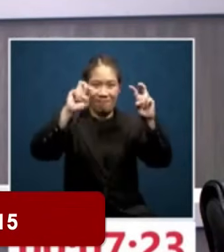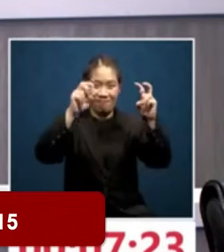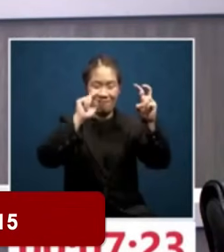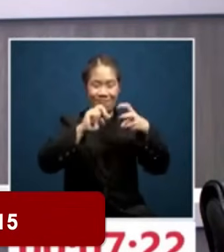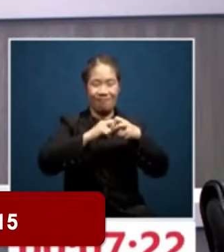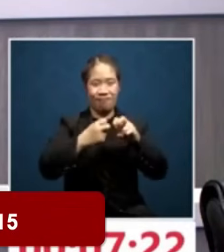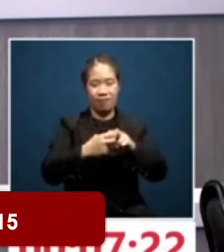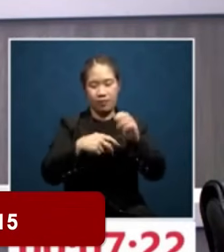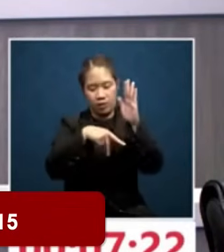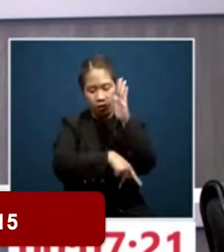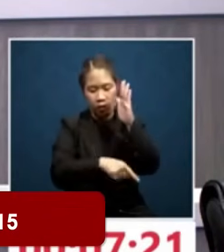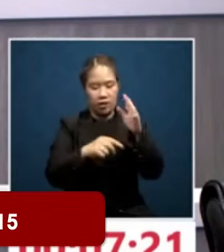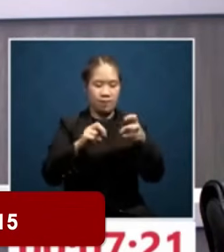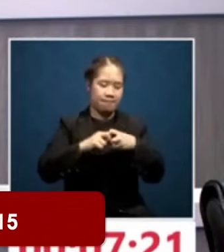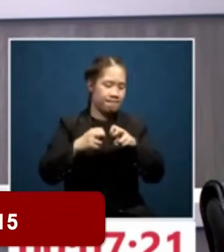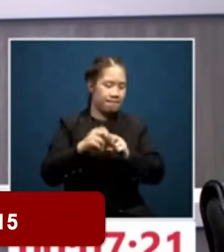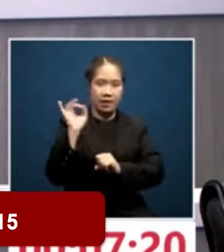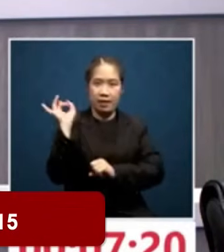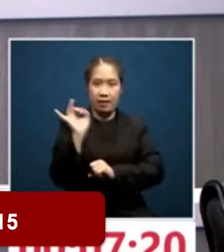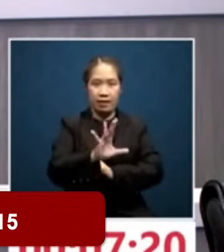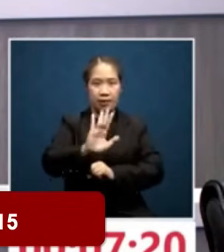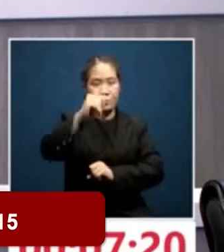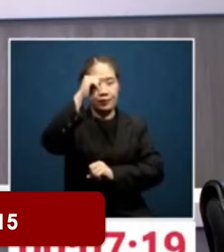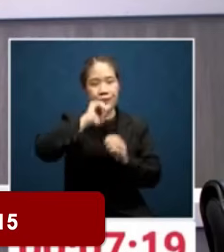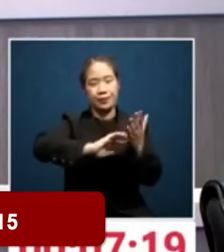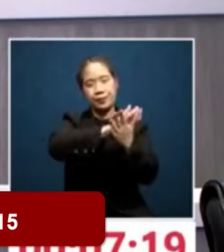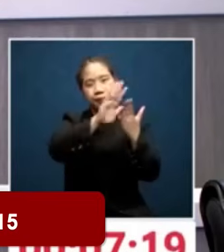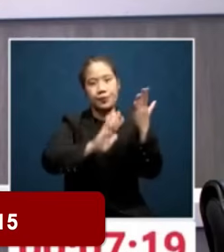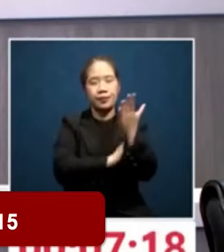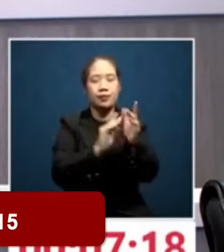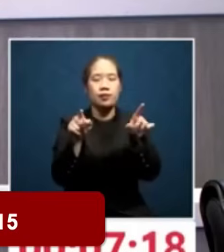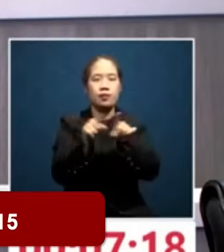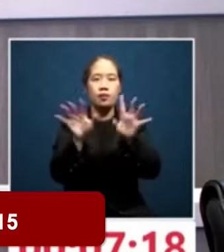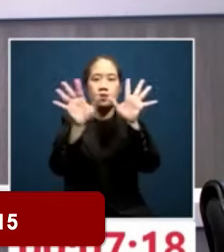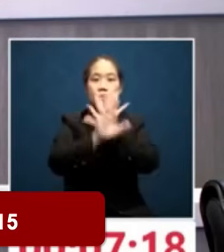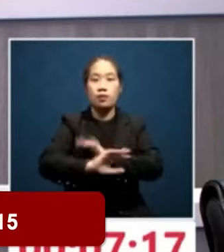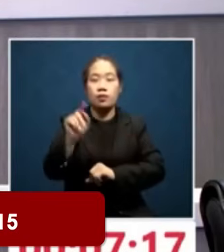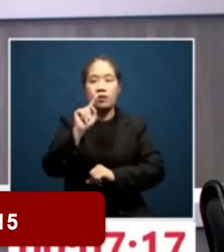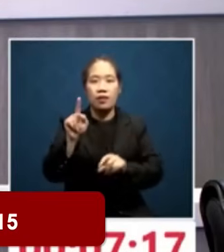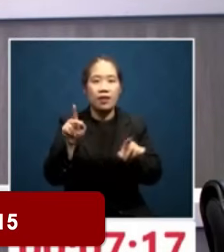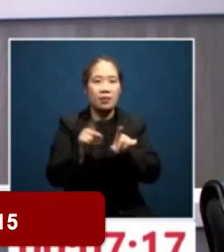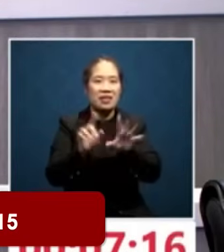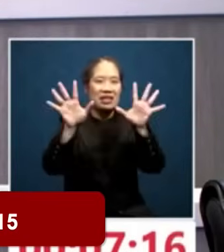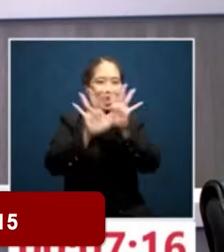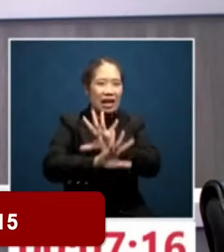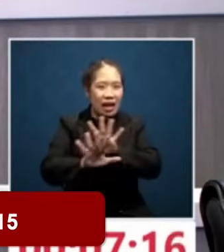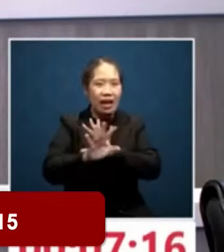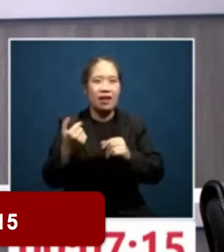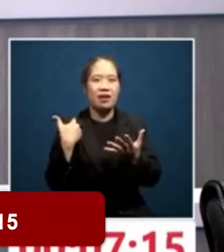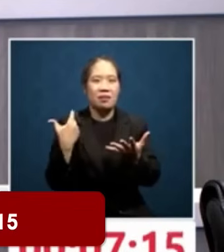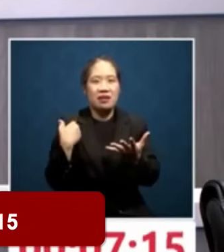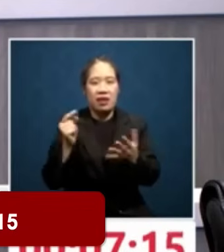ป้องกันคนไม่ให้ทุจริตเนี่ยครับมันไม่น่าพึงพอใจครับเพราะไม่สามารถที่จะท